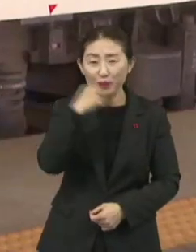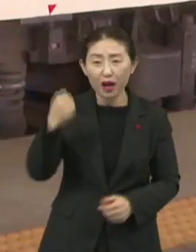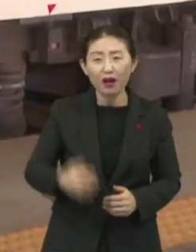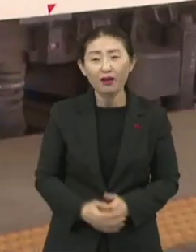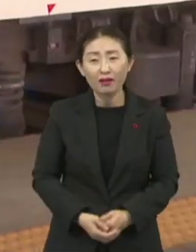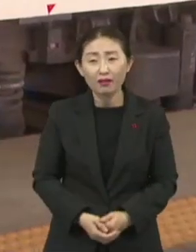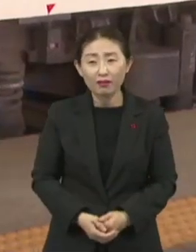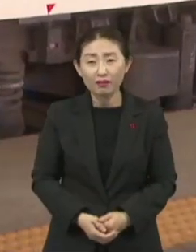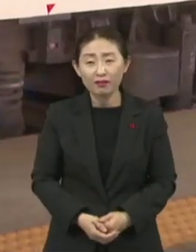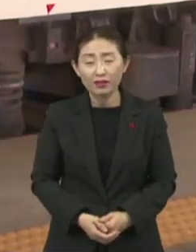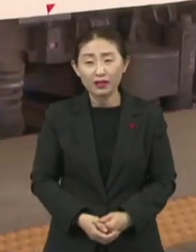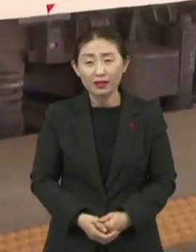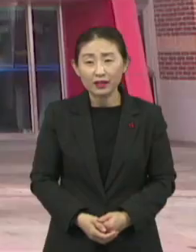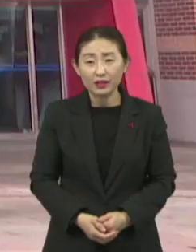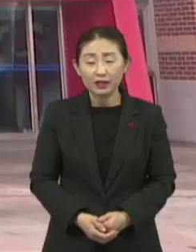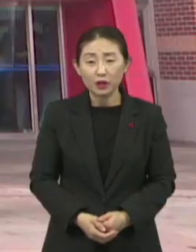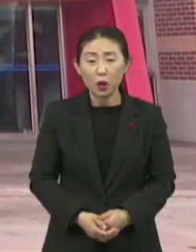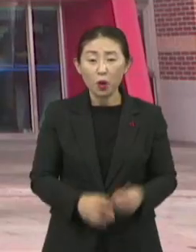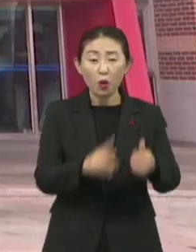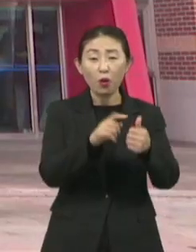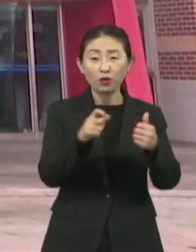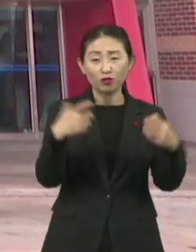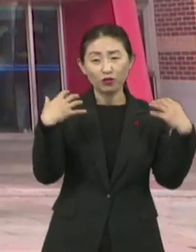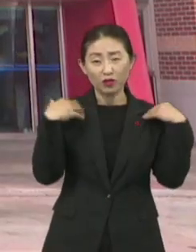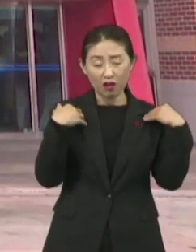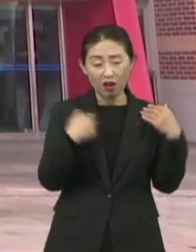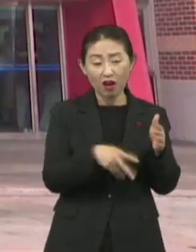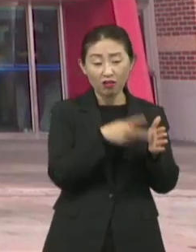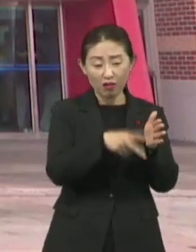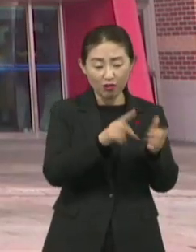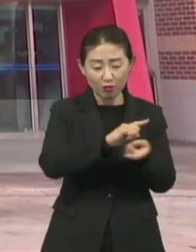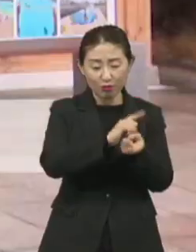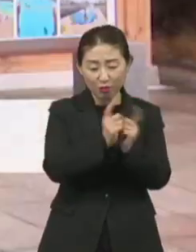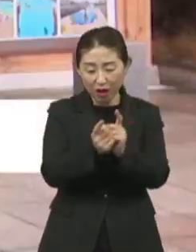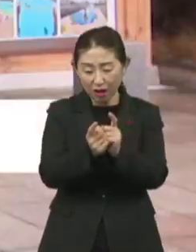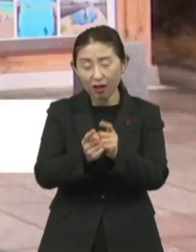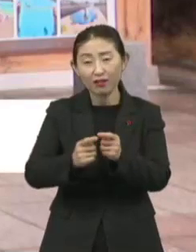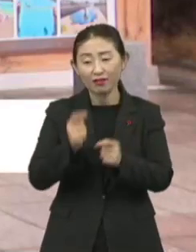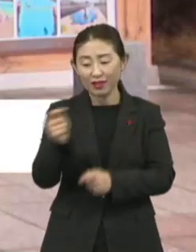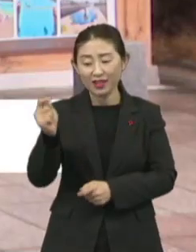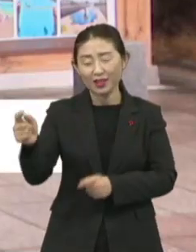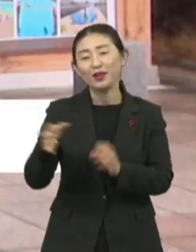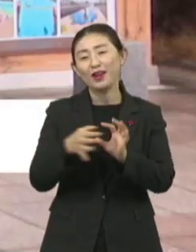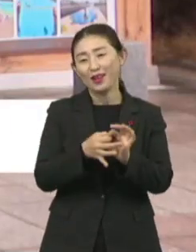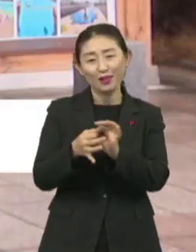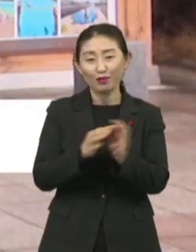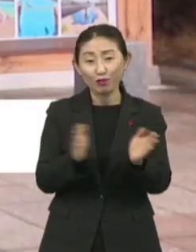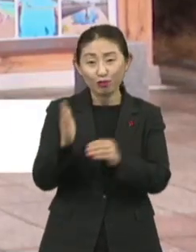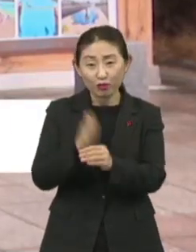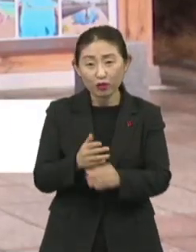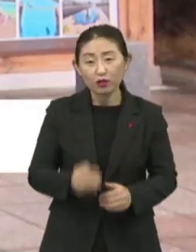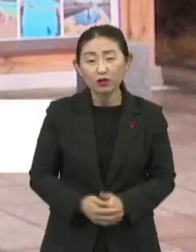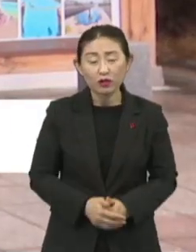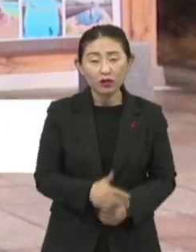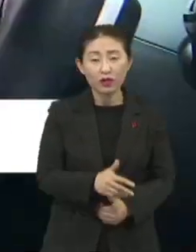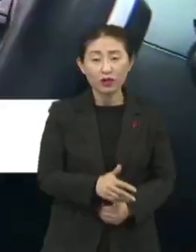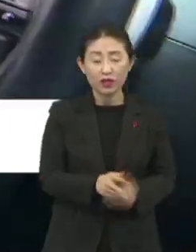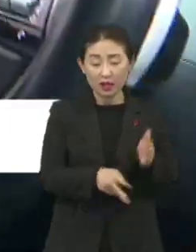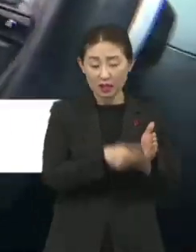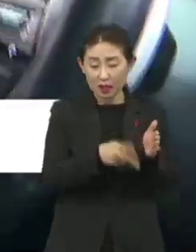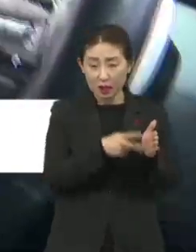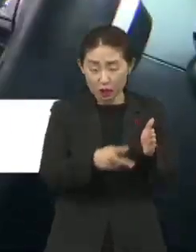겨울철 별미 새조개 제철을 맞아 홍성군은 열차와 택시를 연계한 관광 상품을 내놨습니다. 장항선 열차를